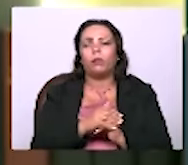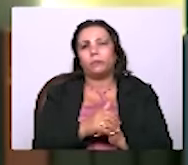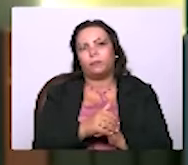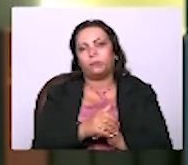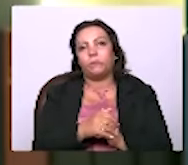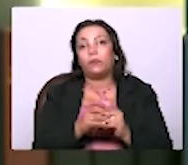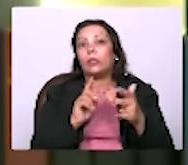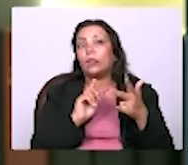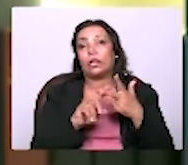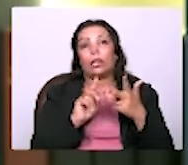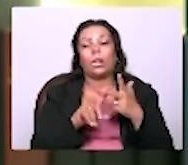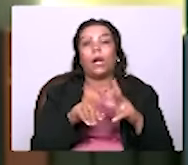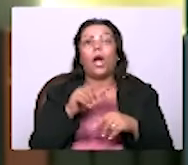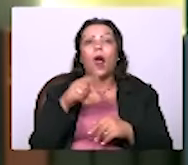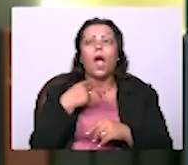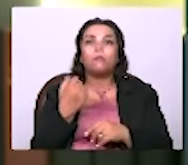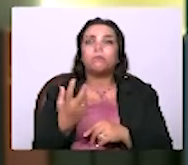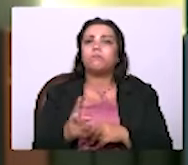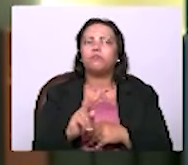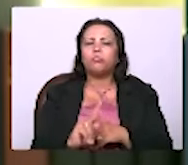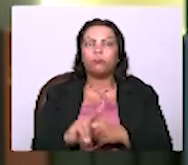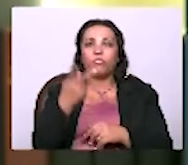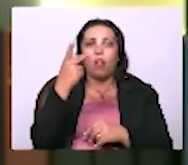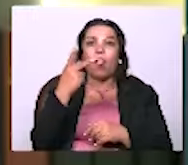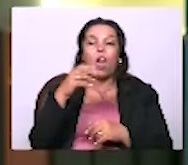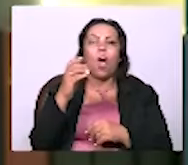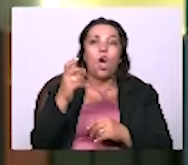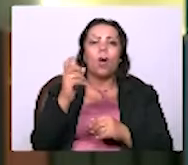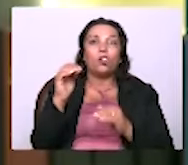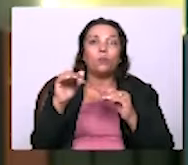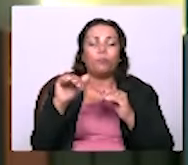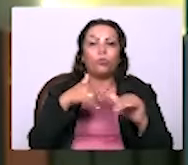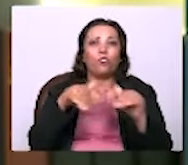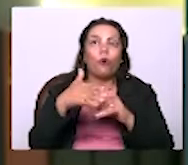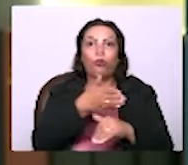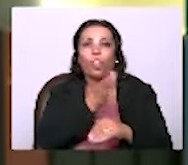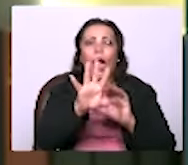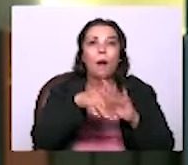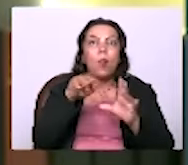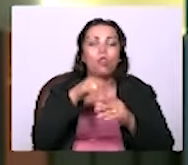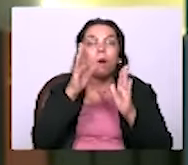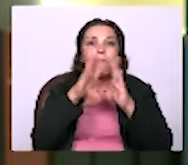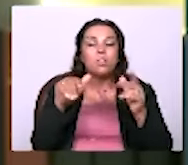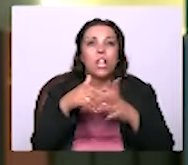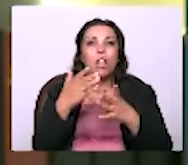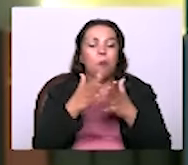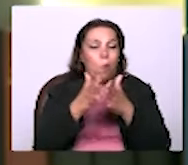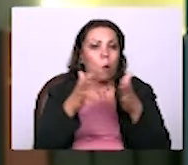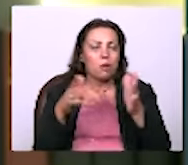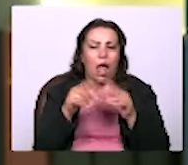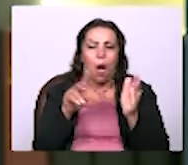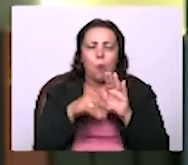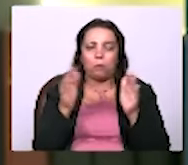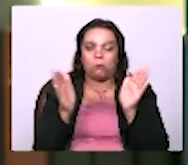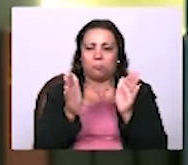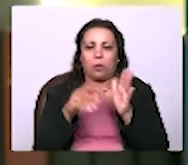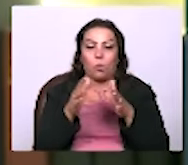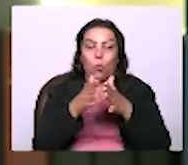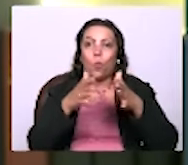ان مع طفره الطرق التي قامت يعني انشاتها الدوله في مصر والطرق اصبحت متسعه جدا